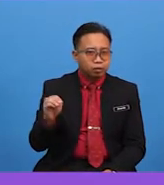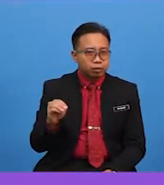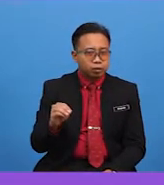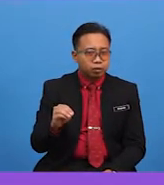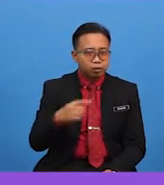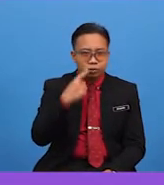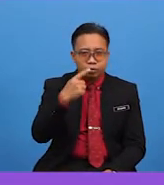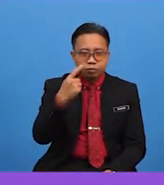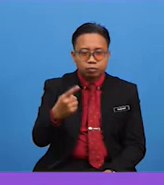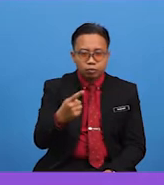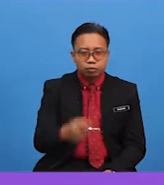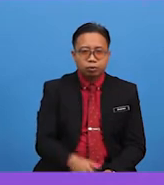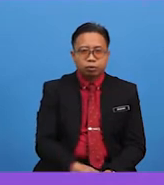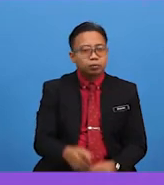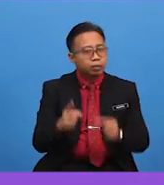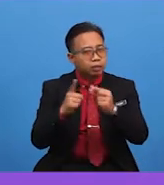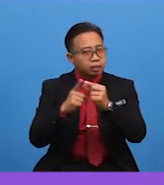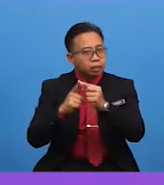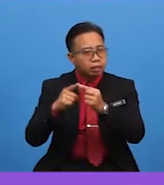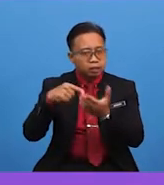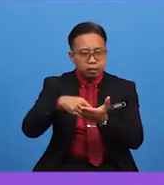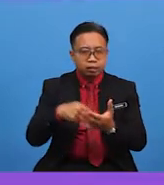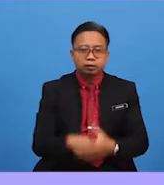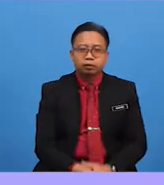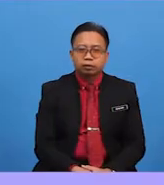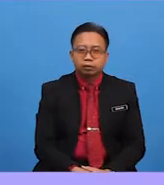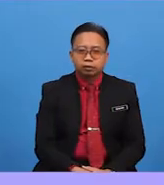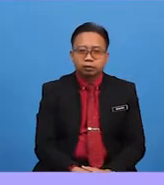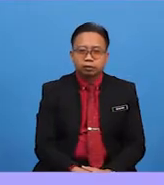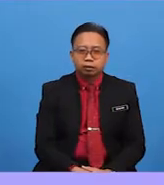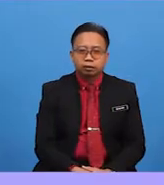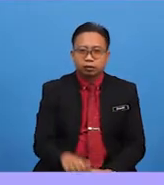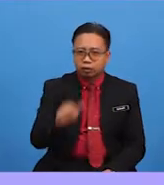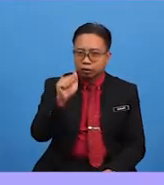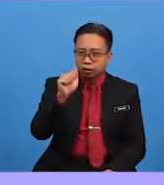murid-murid kita sebut perkataan-perkataan ini.